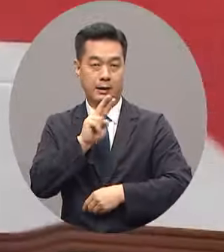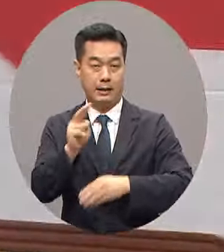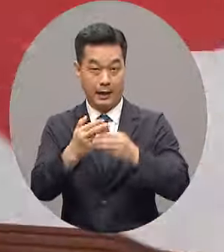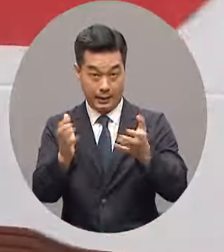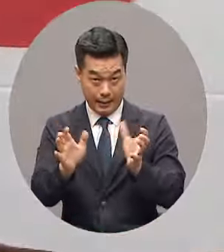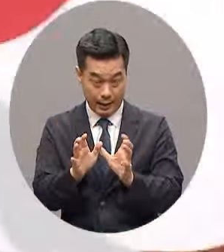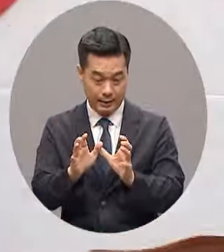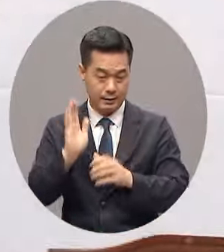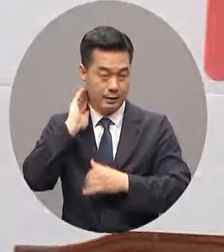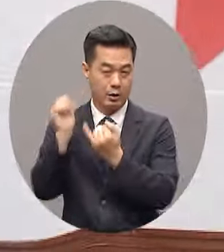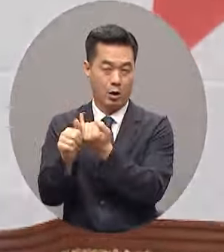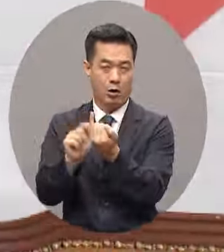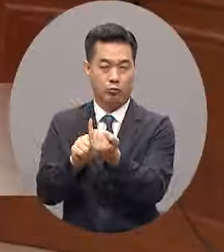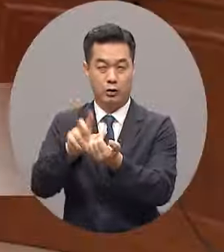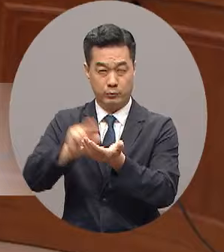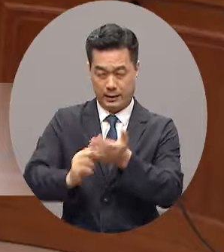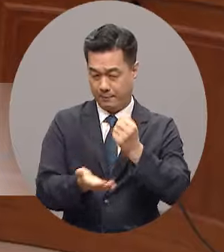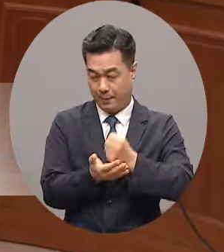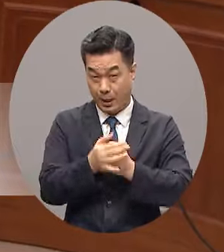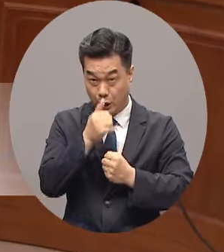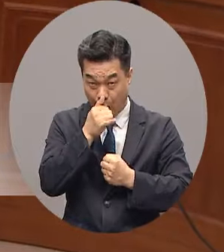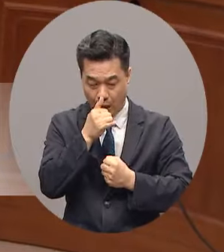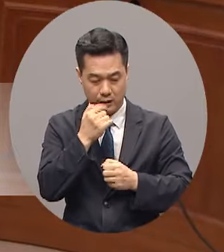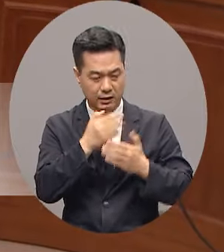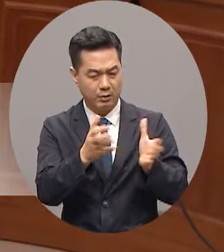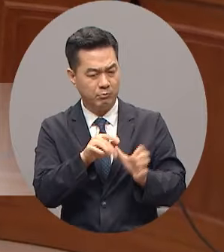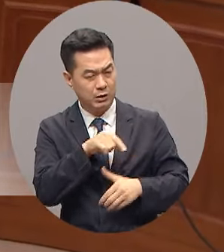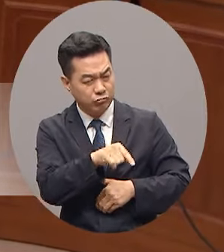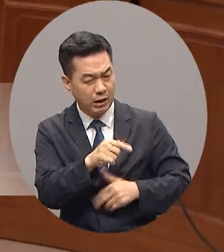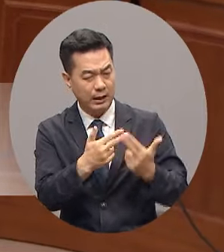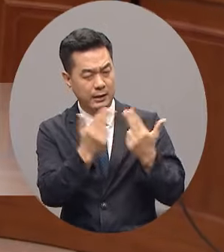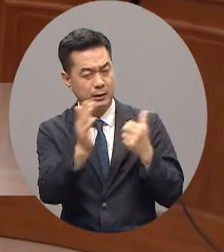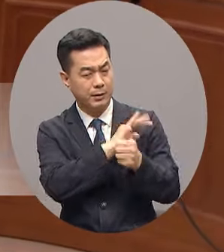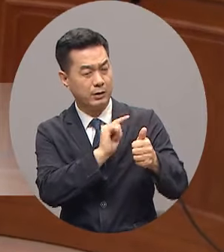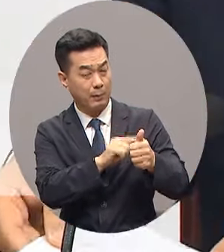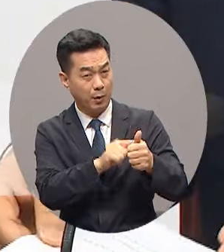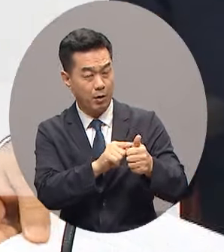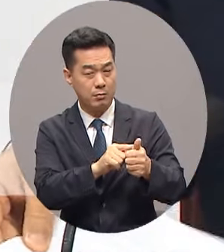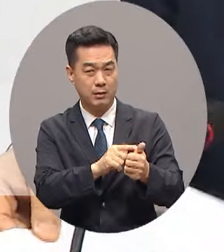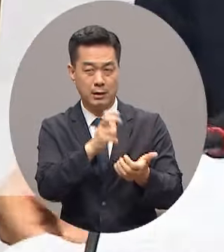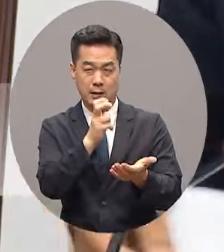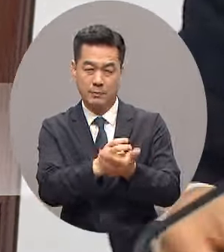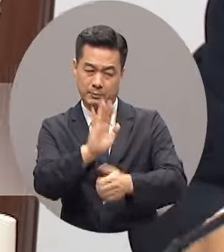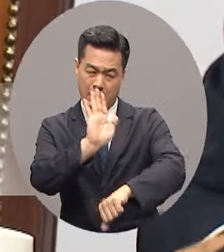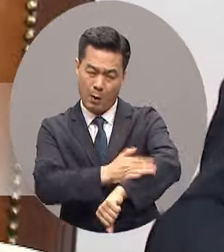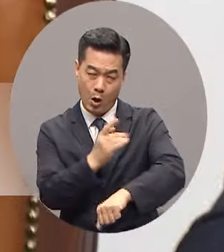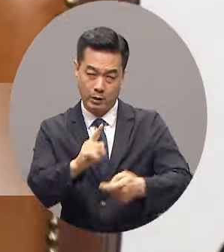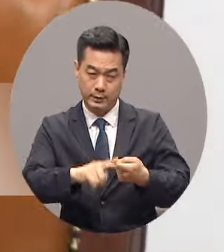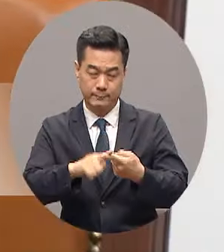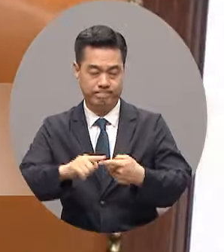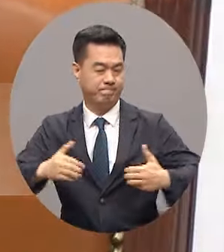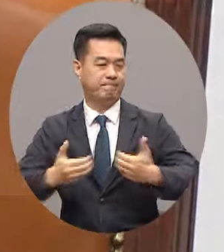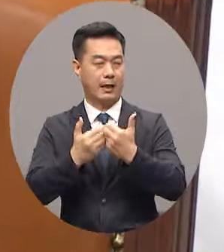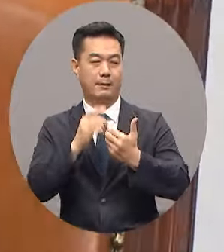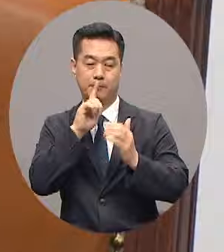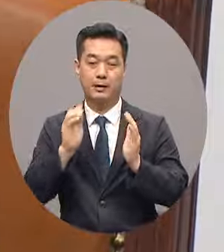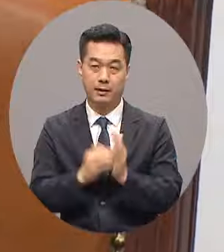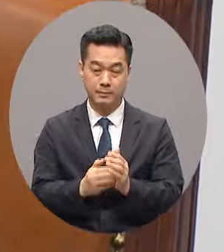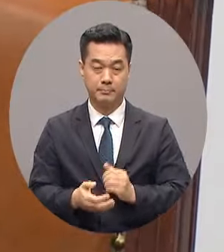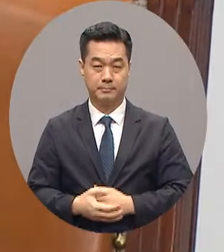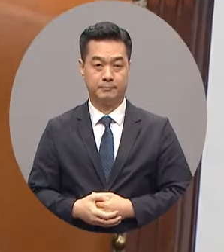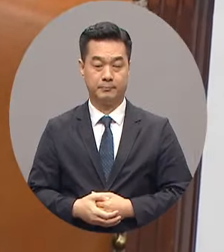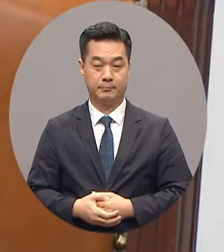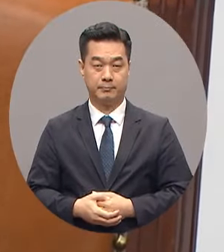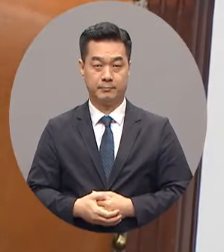공세에 나섰다면 여당 국민의힘은 민주당 이재명 대표를 겨냥해 사법 리스크를 부각시키며 맞받았습니다. 당내 검찰